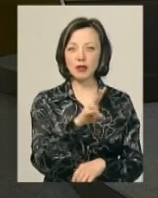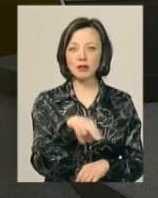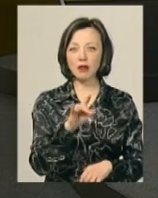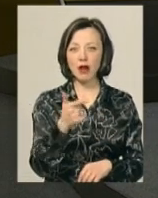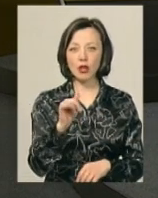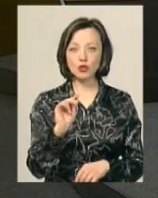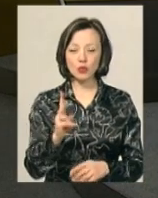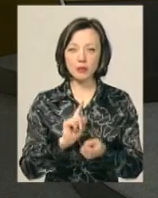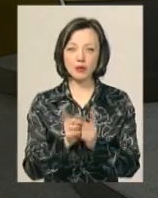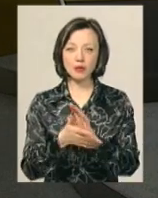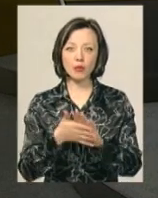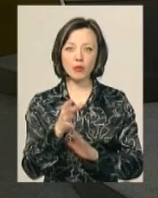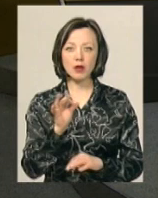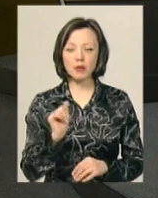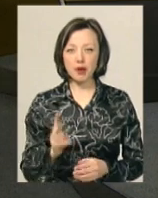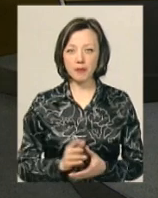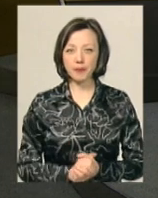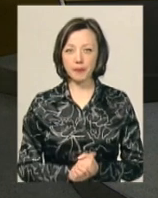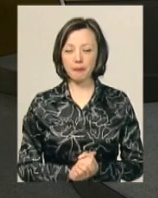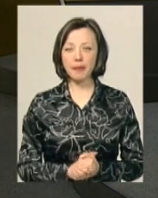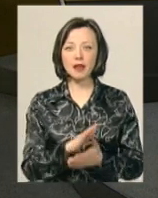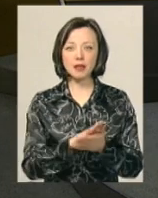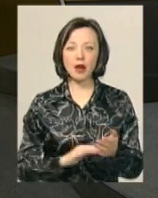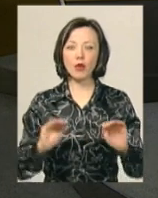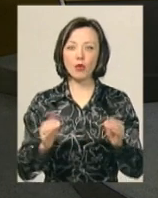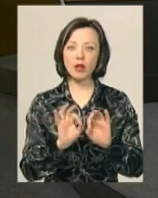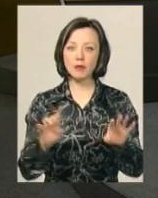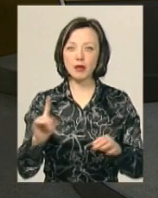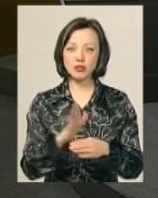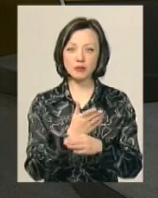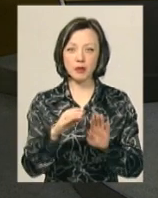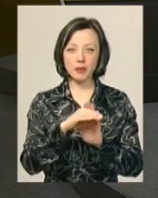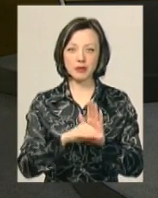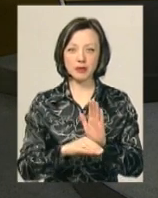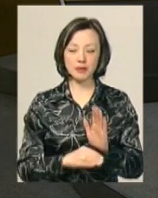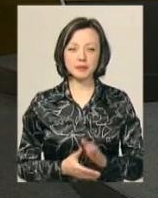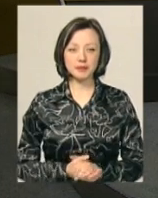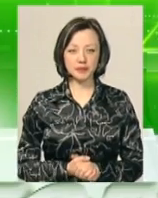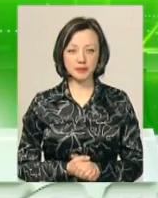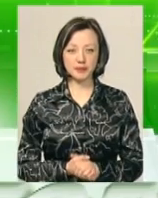Надія Драганчук та диктор жестової мови Ольга Рибак. Далі короткий анонс першої частини програми.